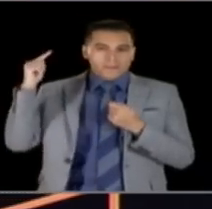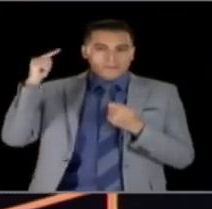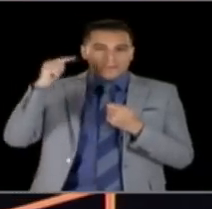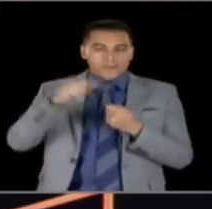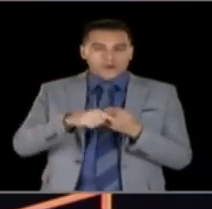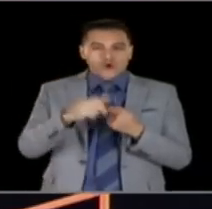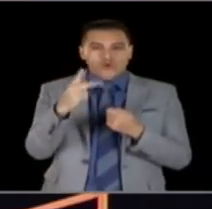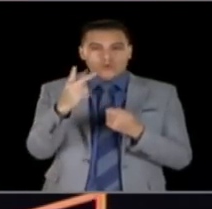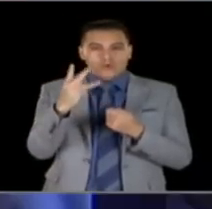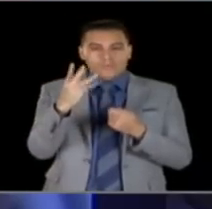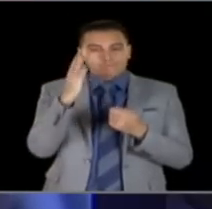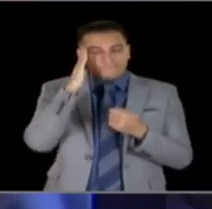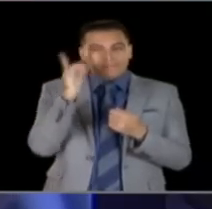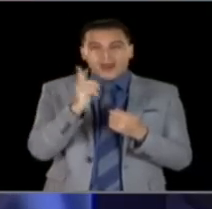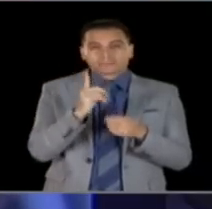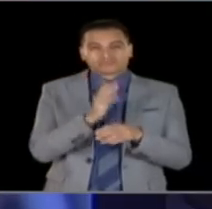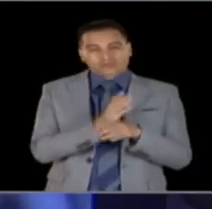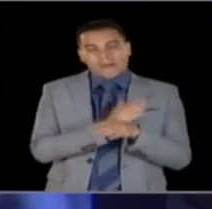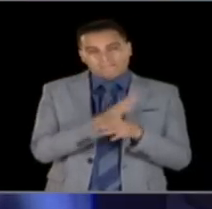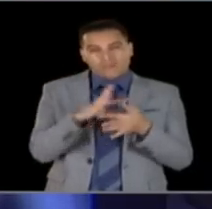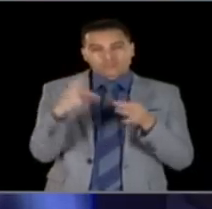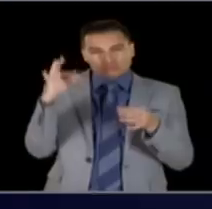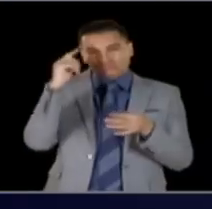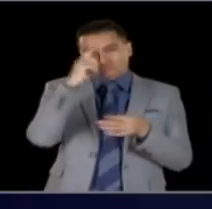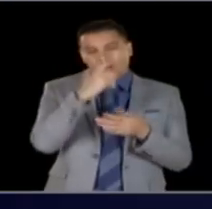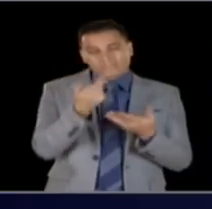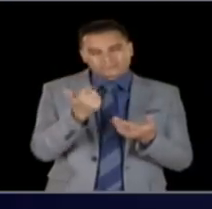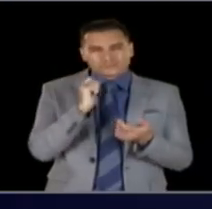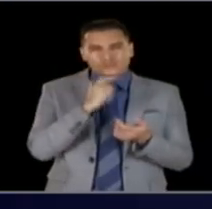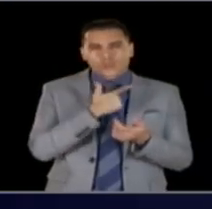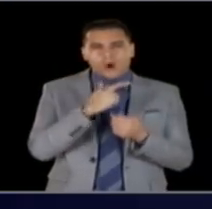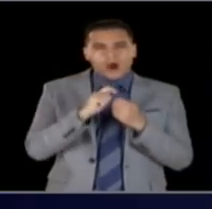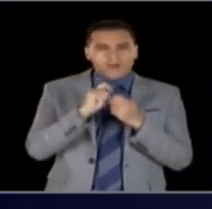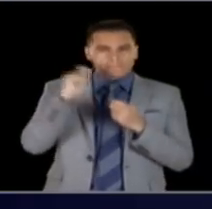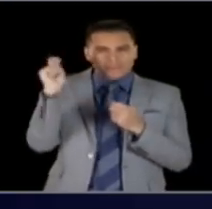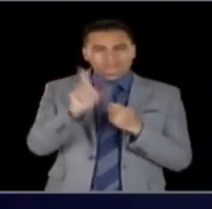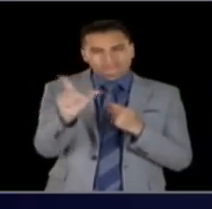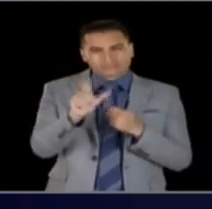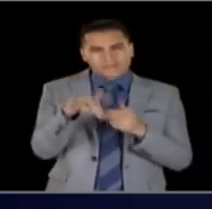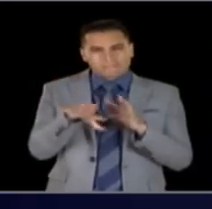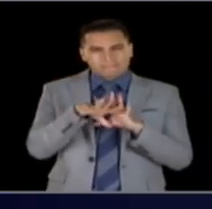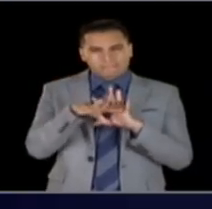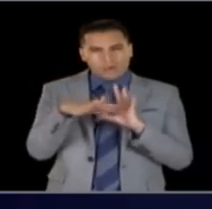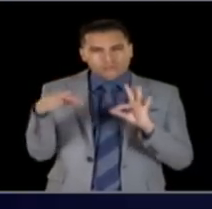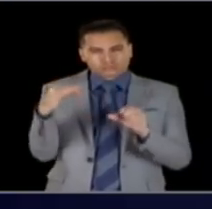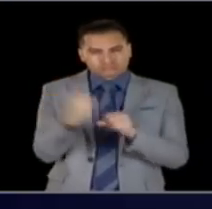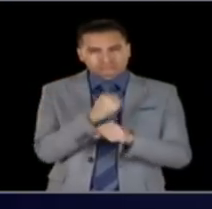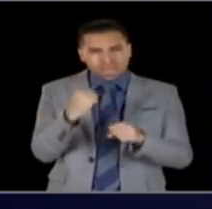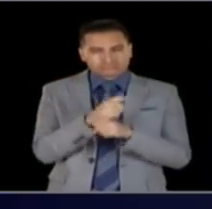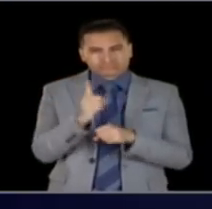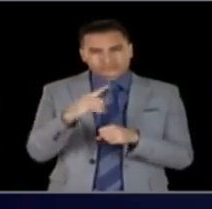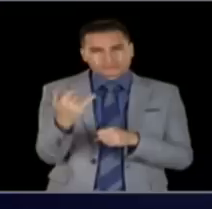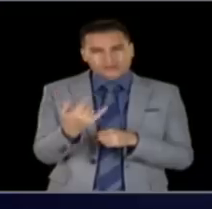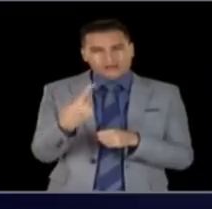يوم، فكان الموضوع كان صعب علينا شوية. طبعاً سوهاج مسافة بعيدة الحقيقة، مجهود جداً. مش عادي جداً. ولكن المرة